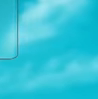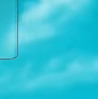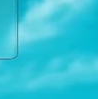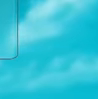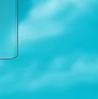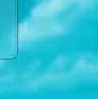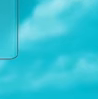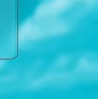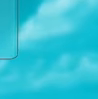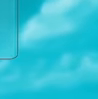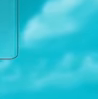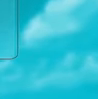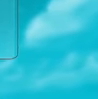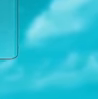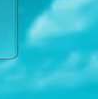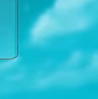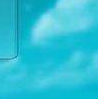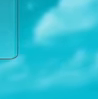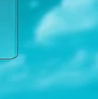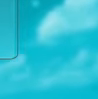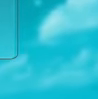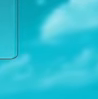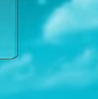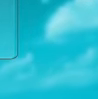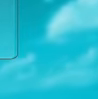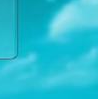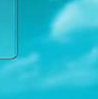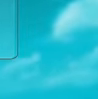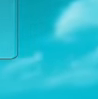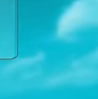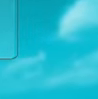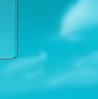3. В Кызылорде днем плюс 7, ночью минус 2.